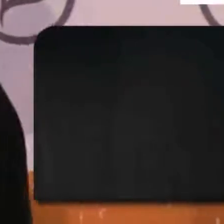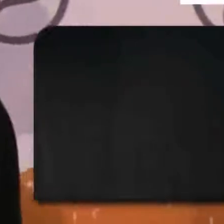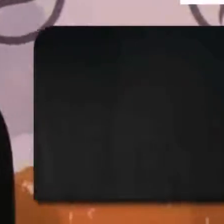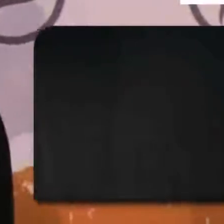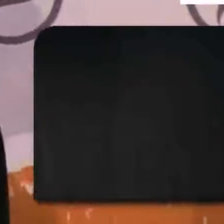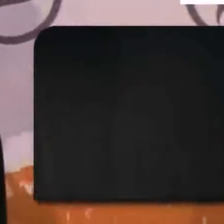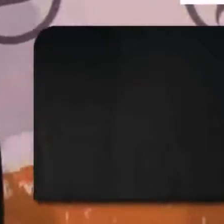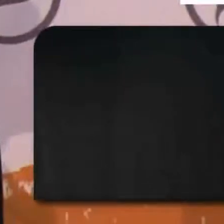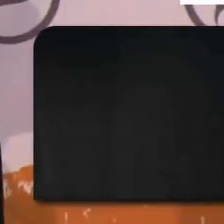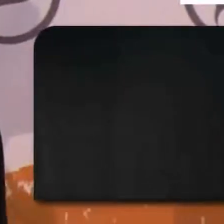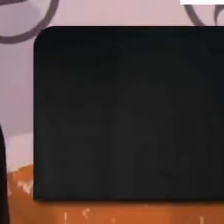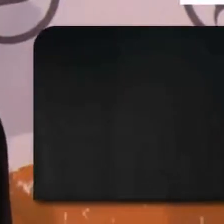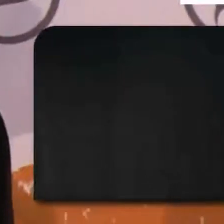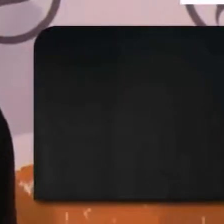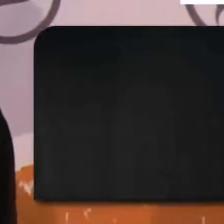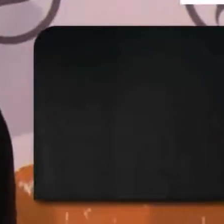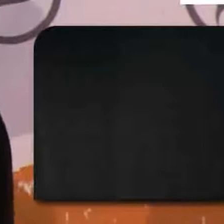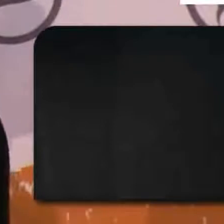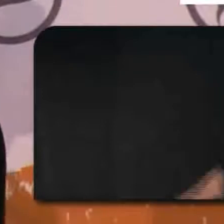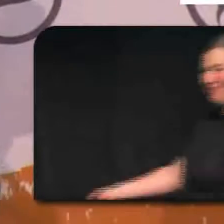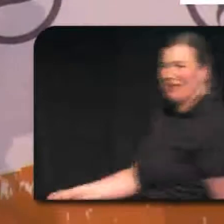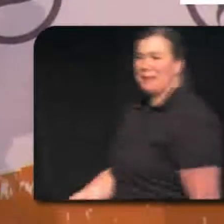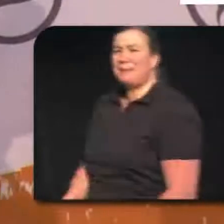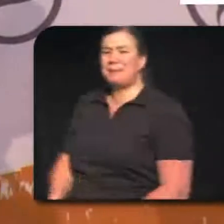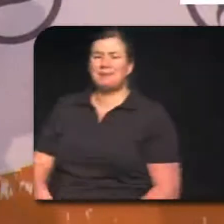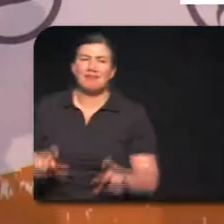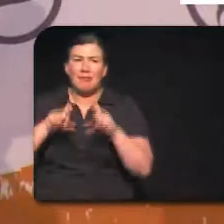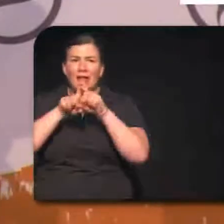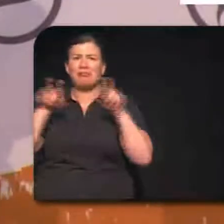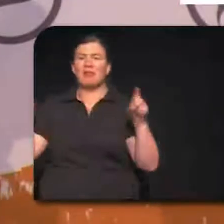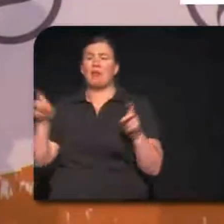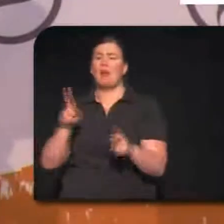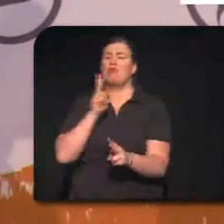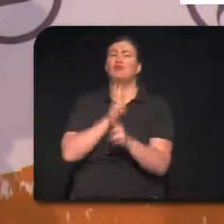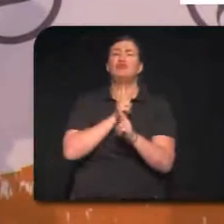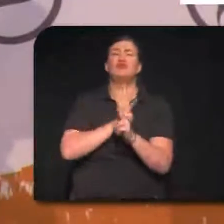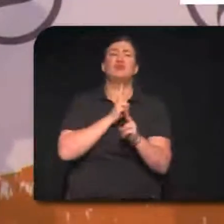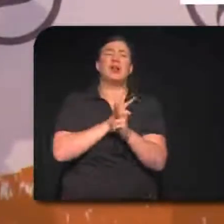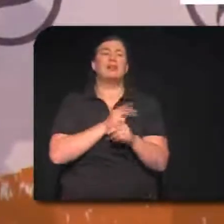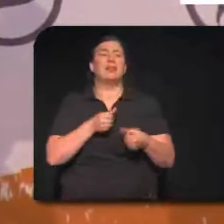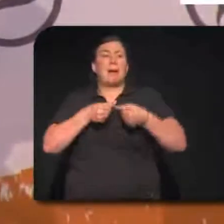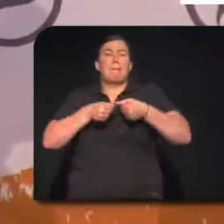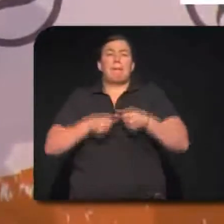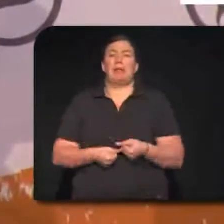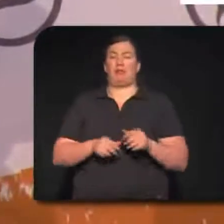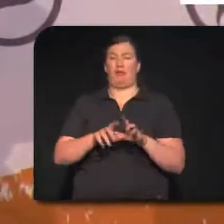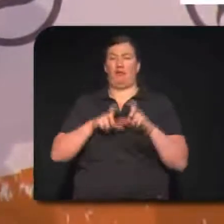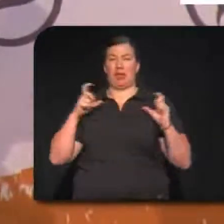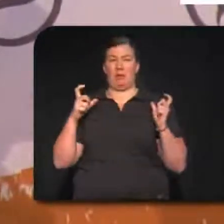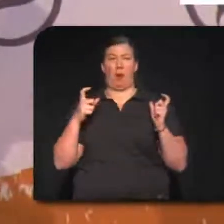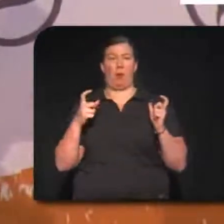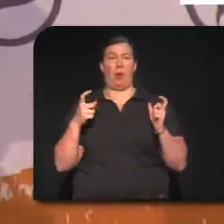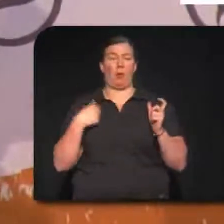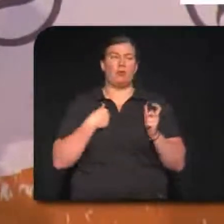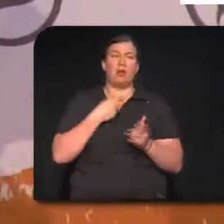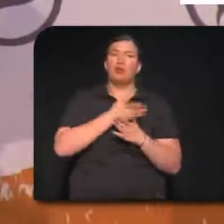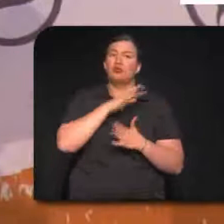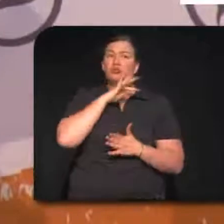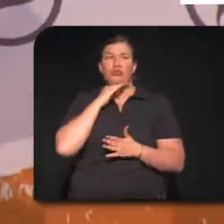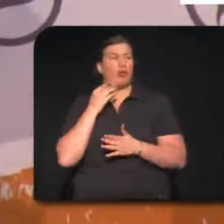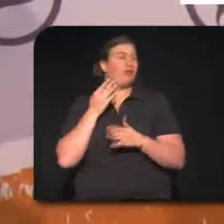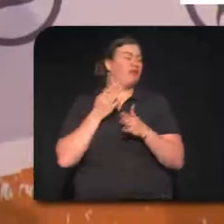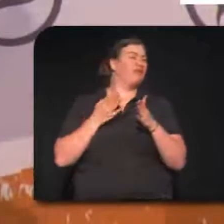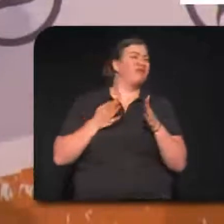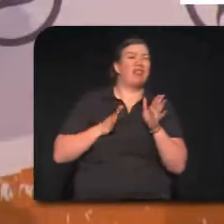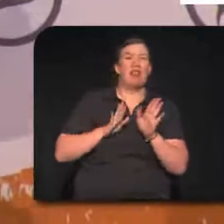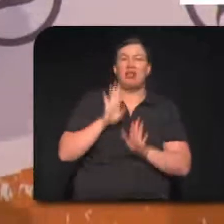über die ständige Mitgliederversammlung abgestimmt sie haben strittenes Thema mit vielen Optionen und wir haben das immer prügelvoting gemacht ohne